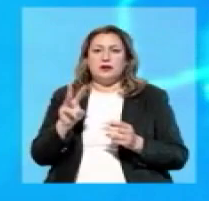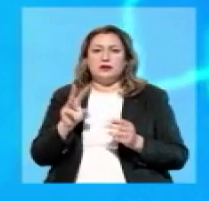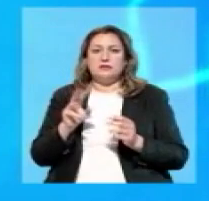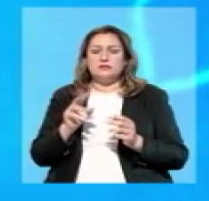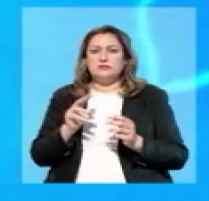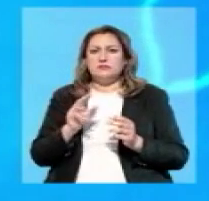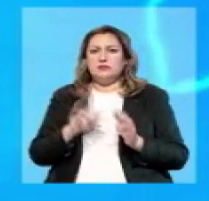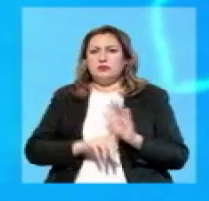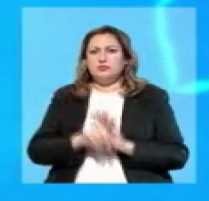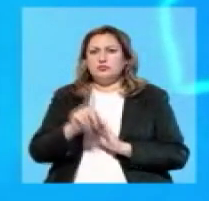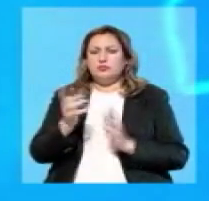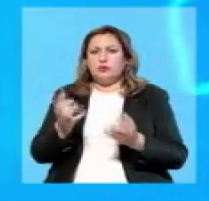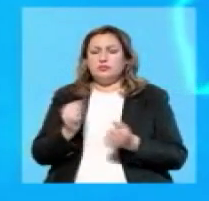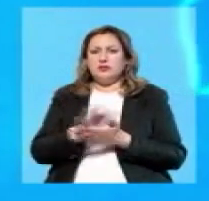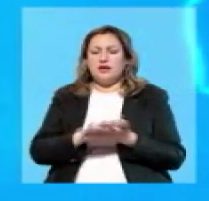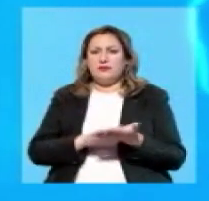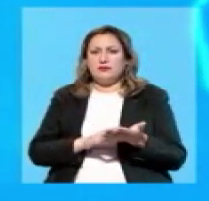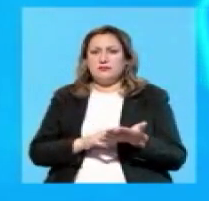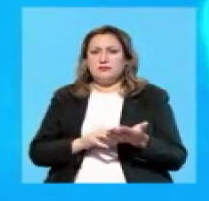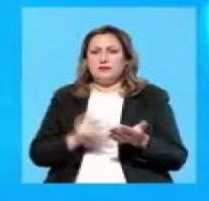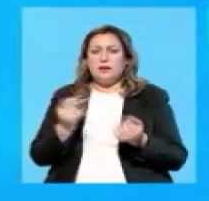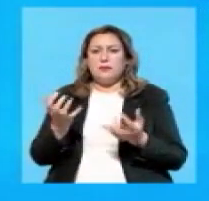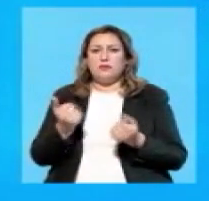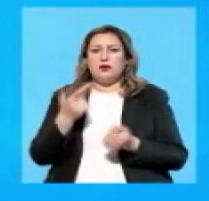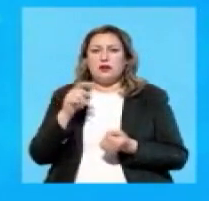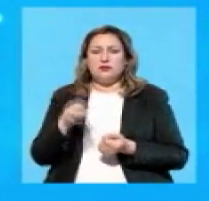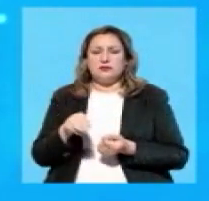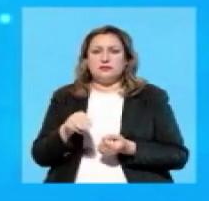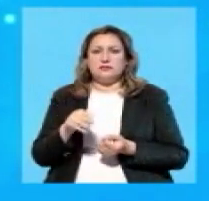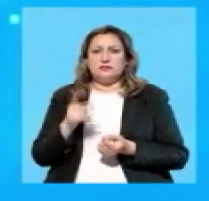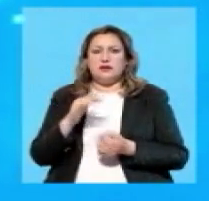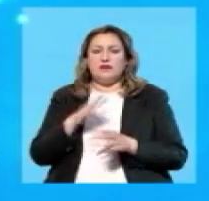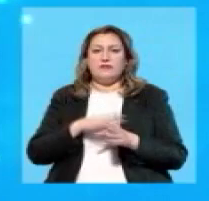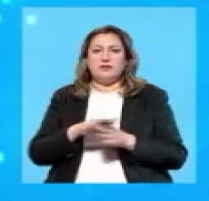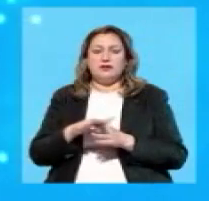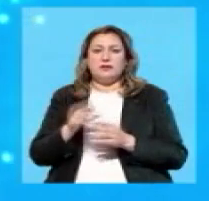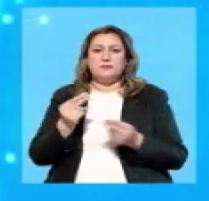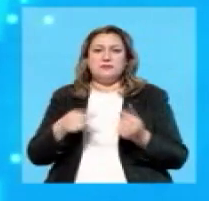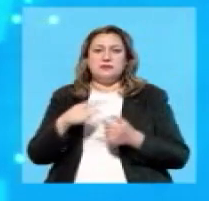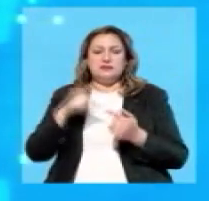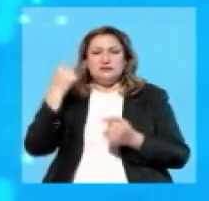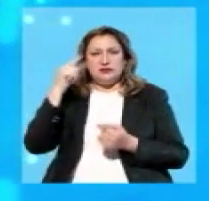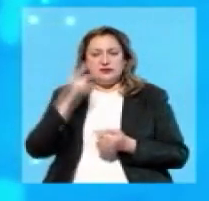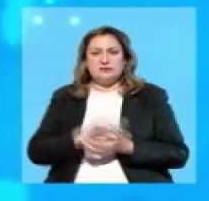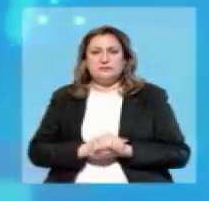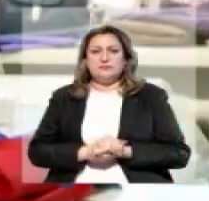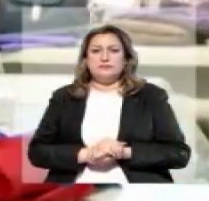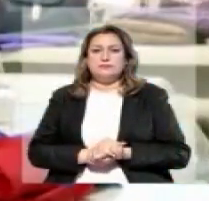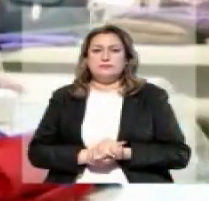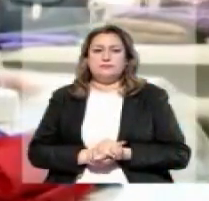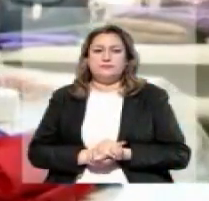грант нысаналы мақсаты жаңа бизнесті іске қосу және дамыту болып табылатын өтеусіз берілген бастапқа капитал.